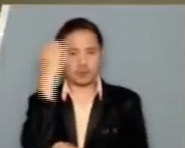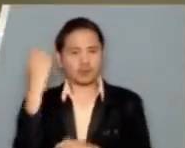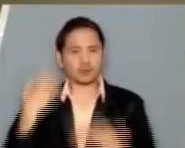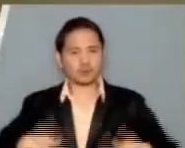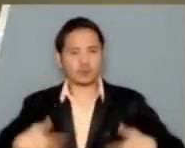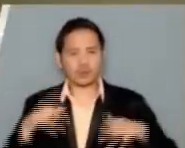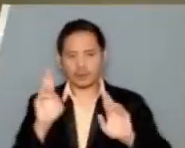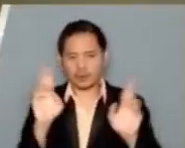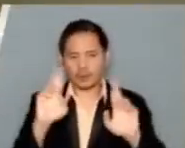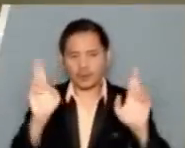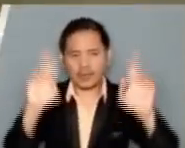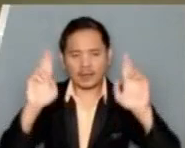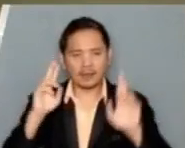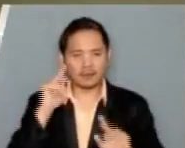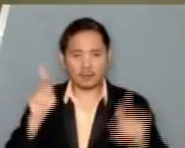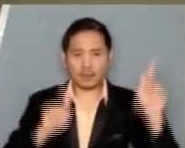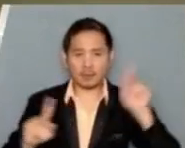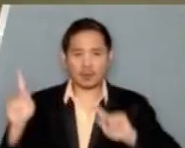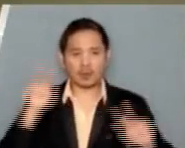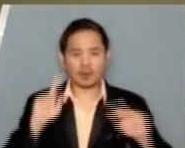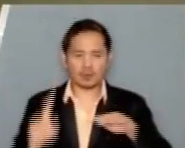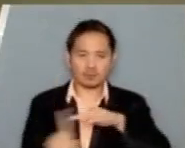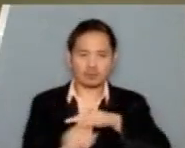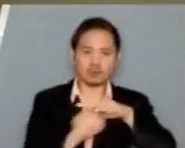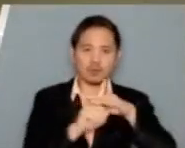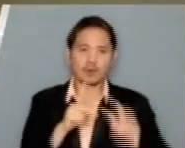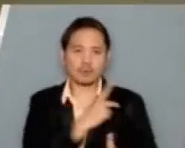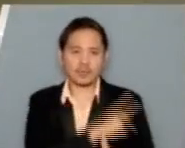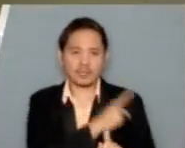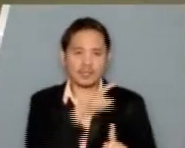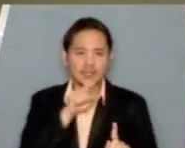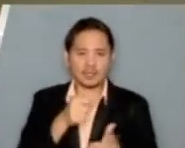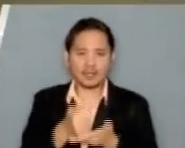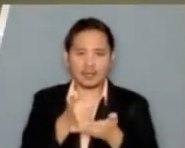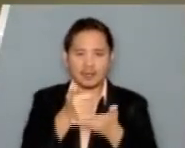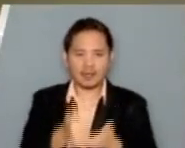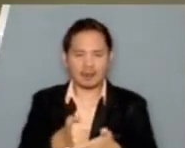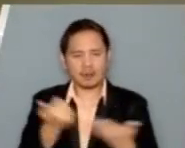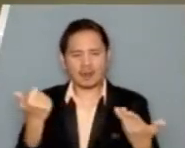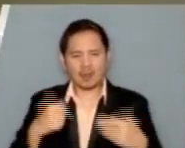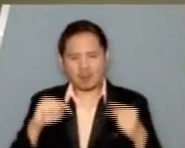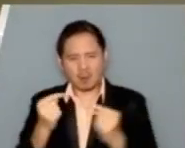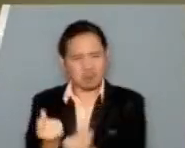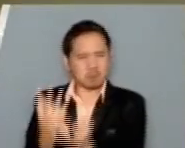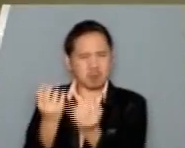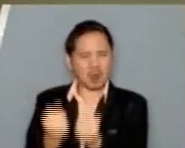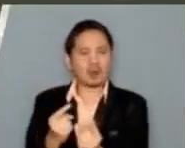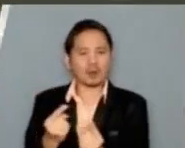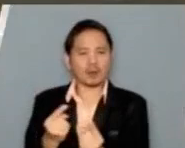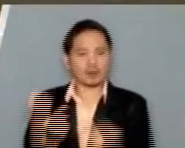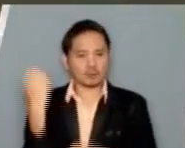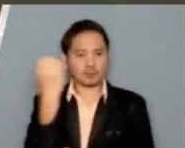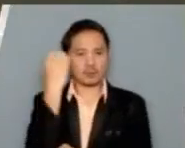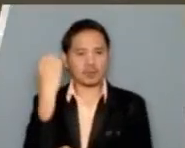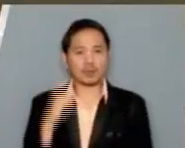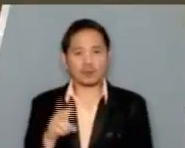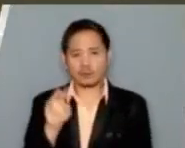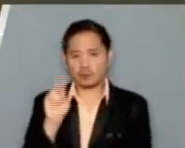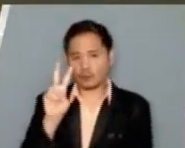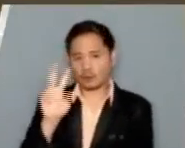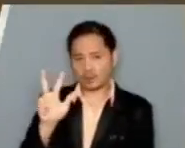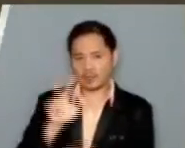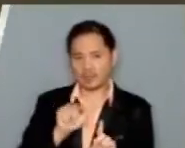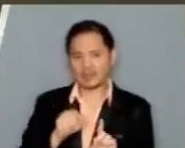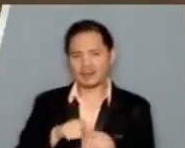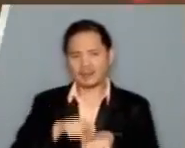posibleng pagdagsa ng mga pasyente na kailangang gamutin pero bago pa man matapos ang 2023 Pasado 9 ng